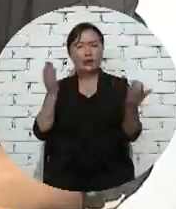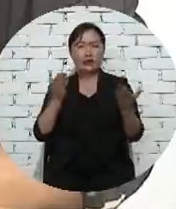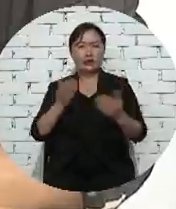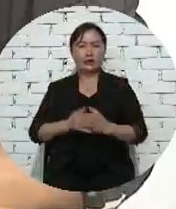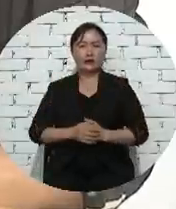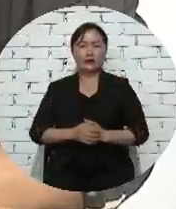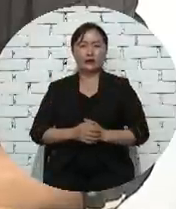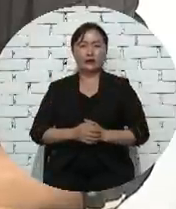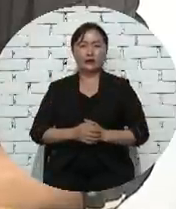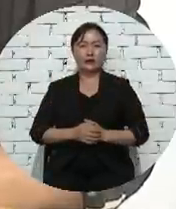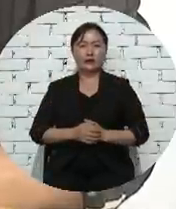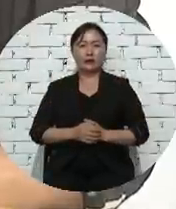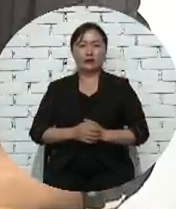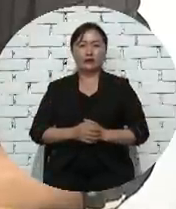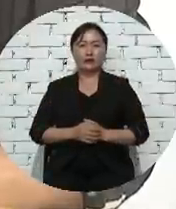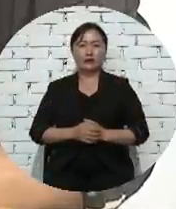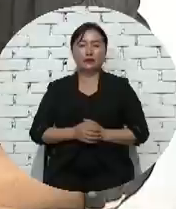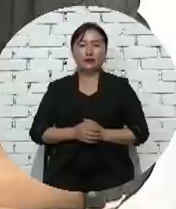그것 자체가